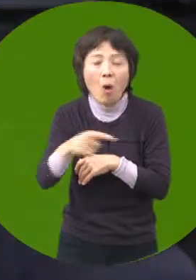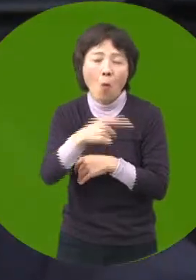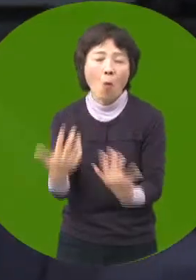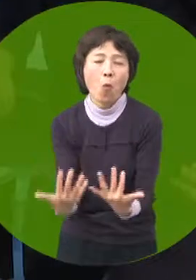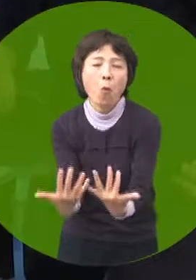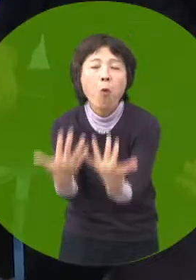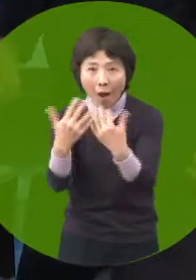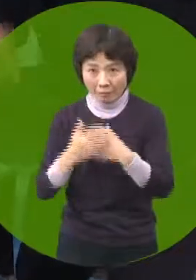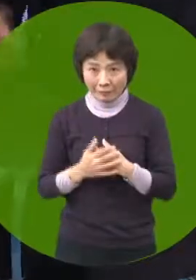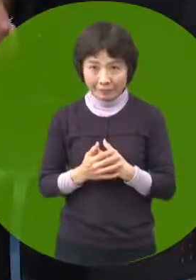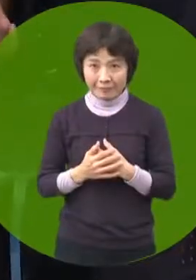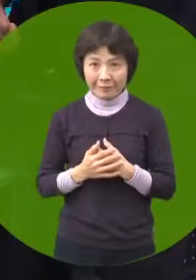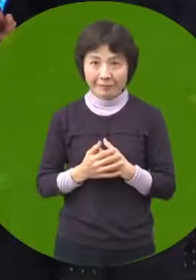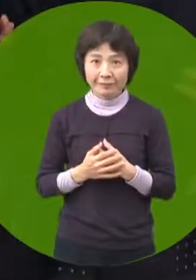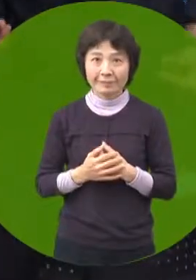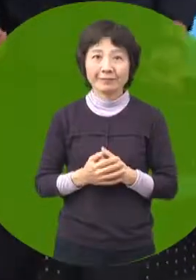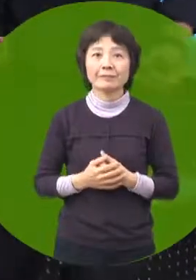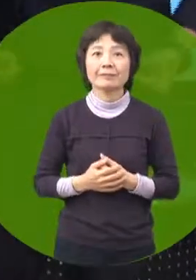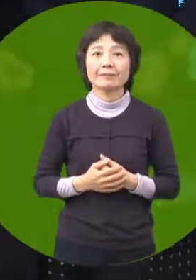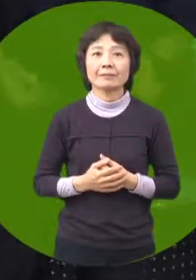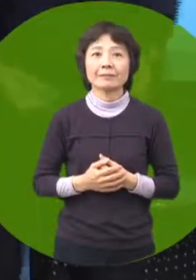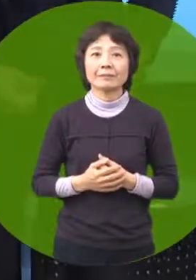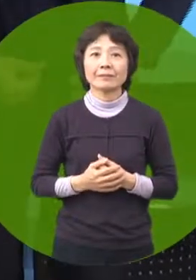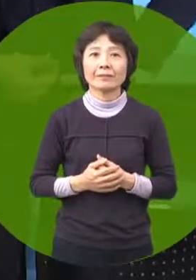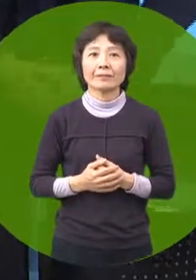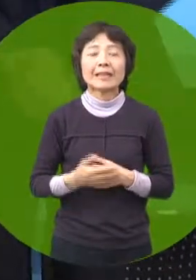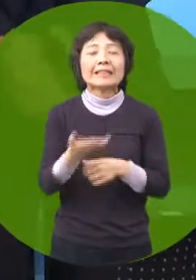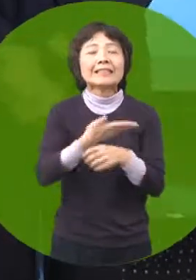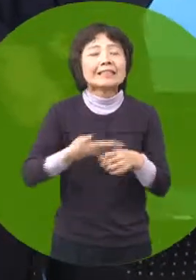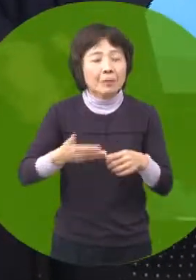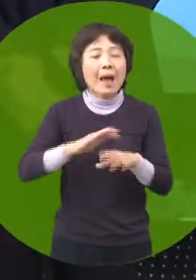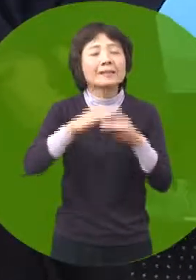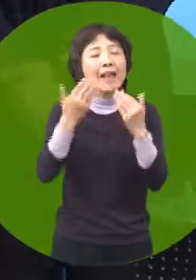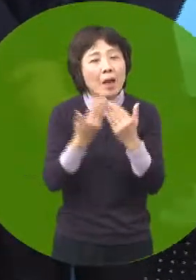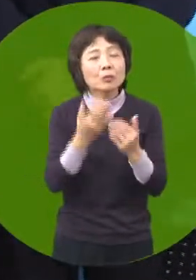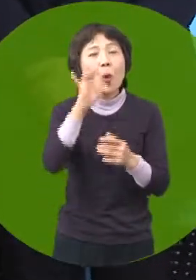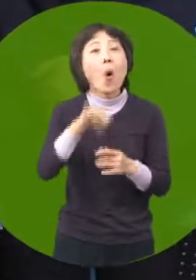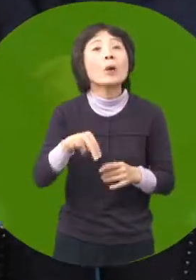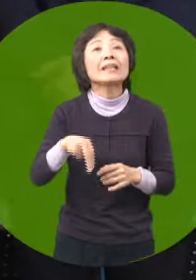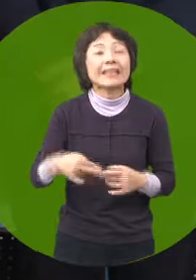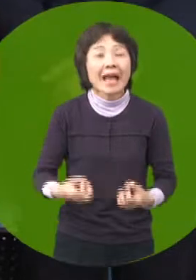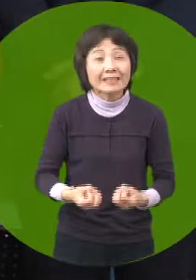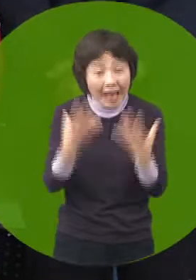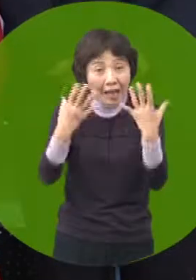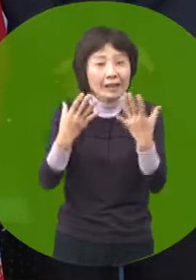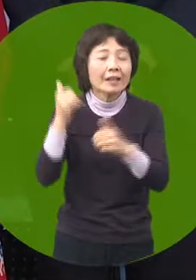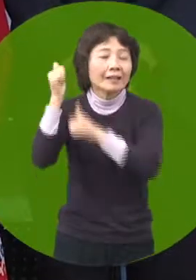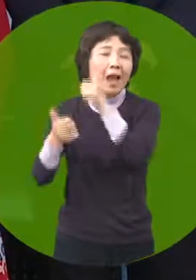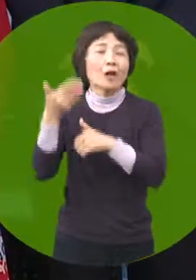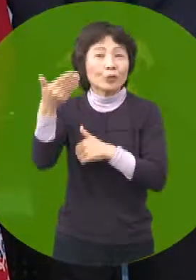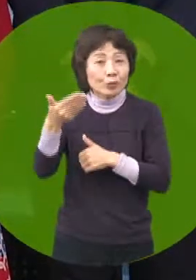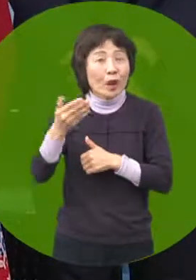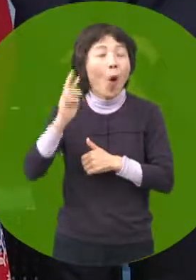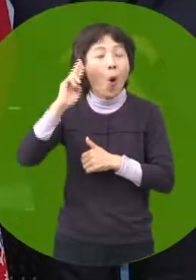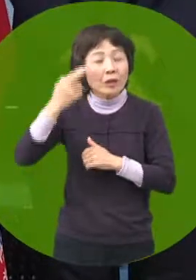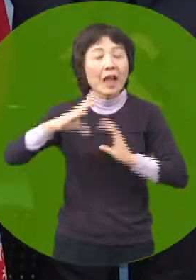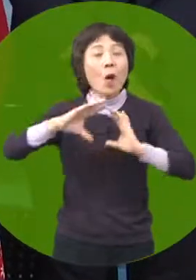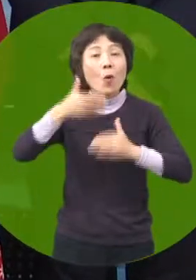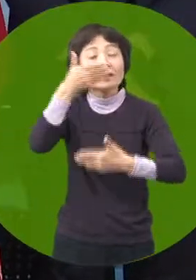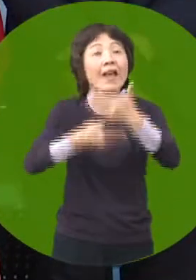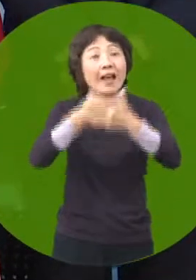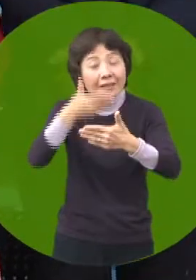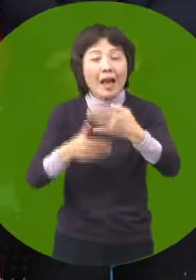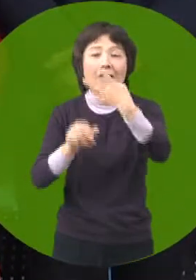だ。 チブチブ じゃん。島全部で大きな祭、第9回沖縄国際映画祭は4月20日